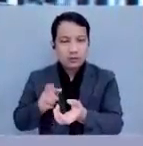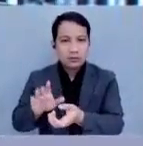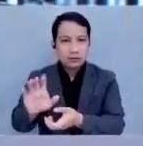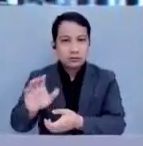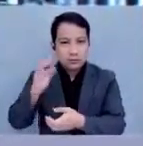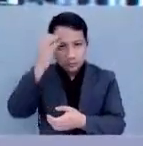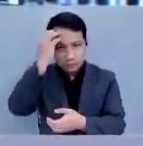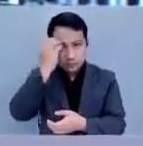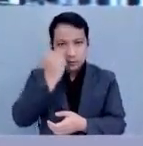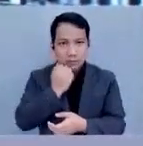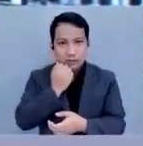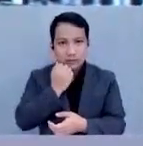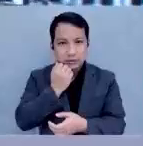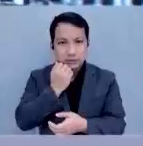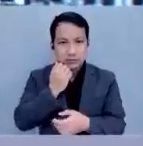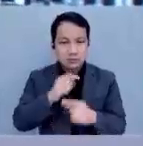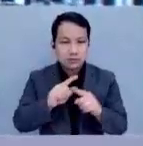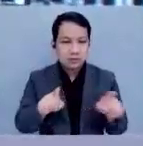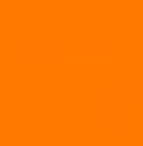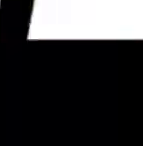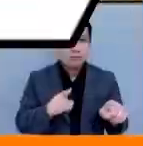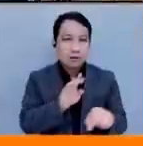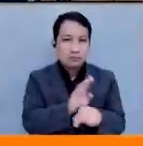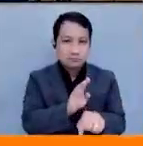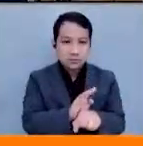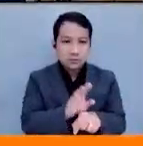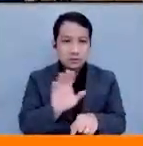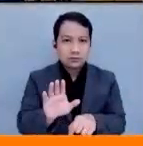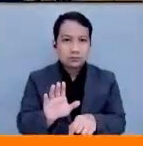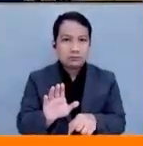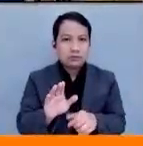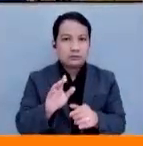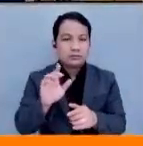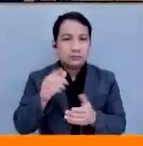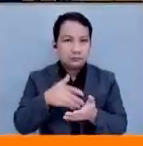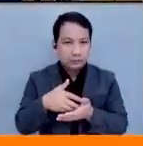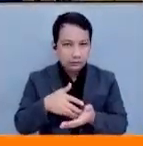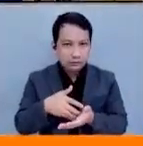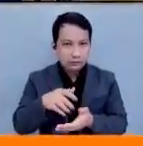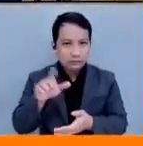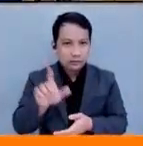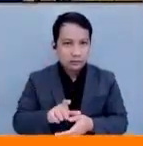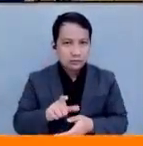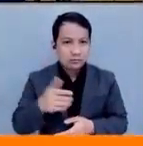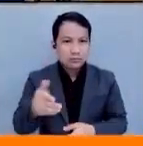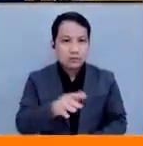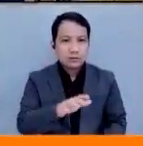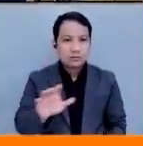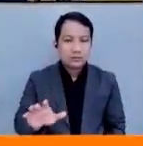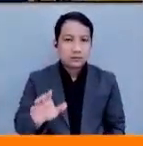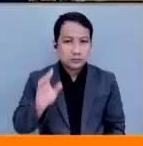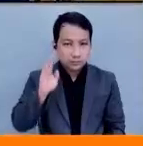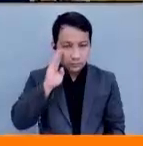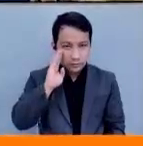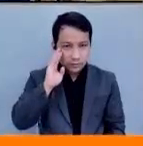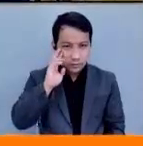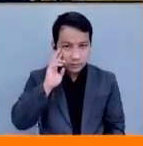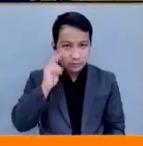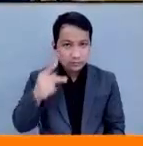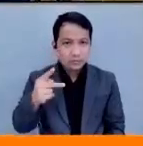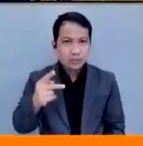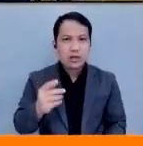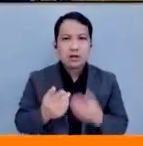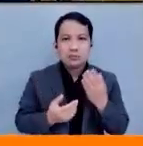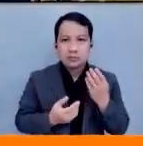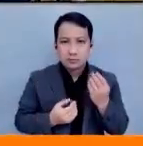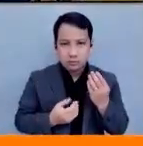ay matamlay ang negosyo ng marami. Live mula sa Jerusalem, nasa frontline ang balitang yan, si Rainiel Pawid. Rainiel, kumusta